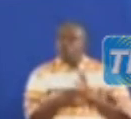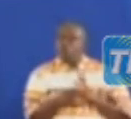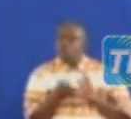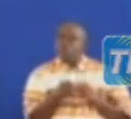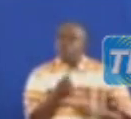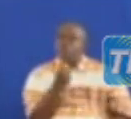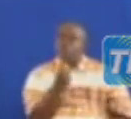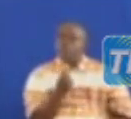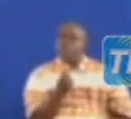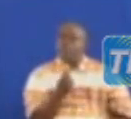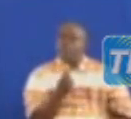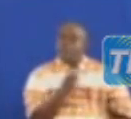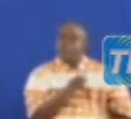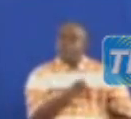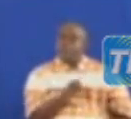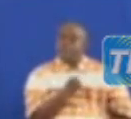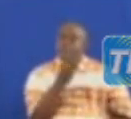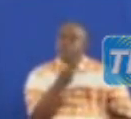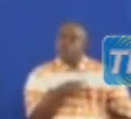wanafunzi